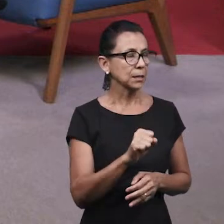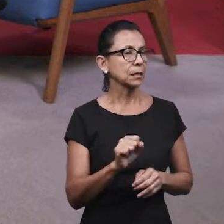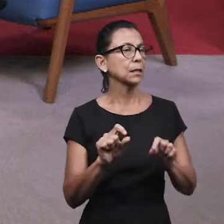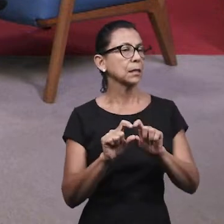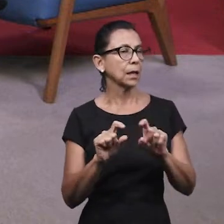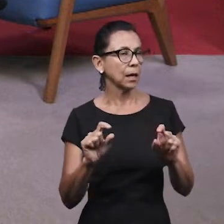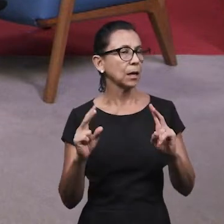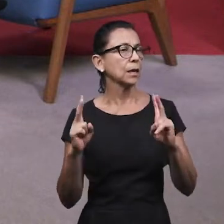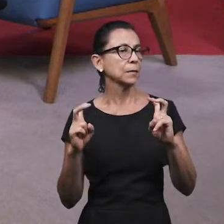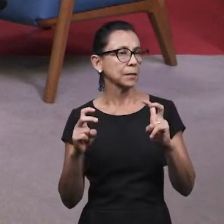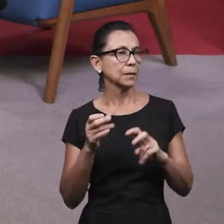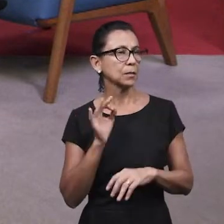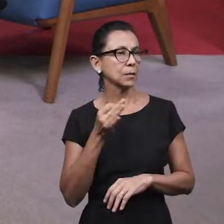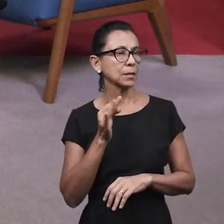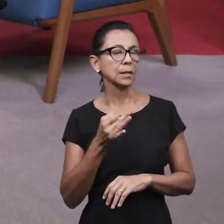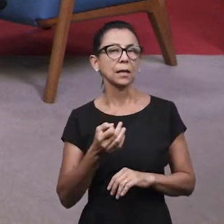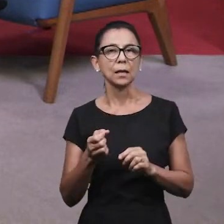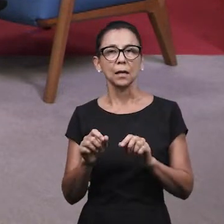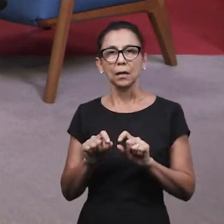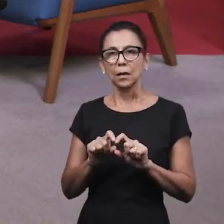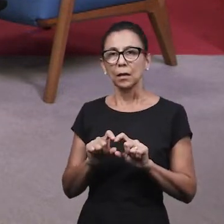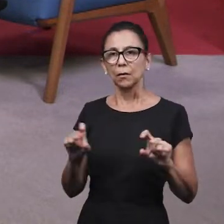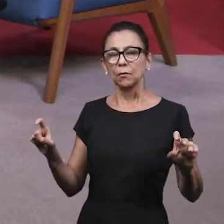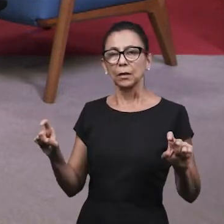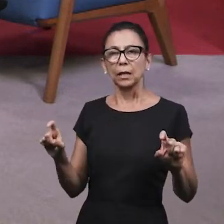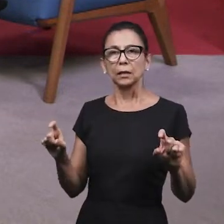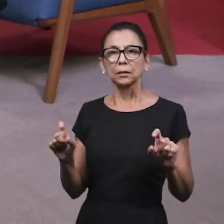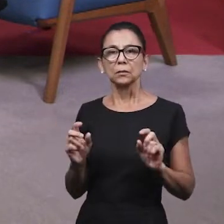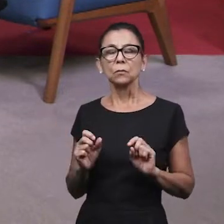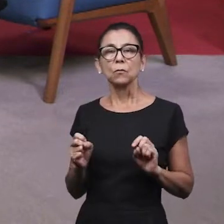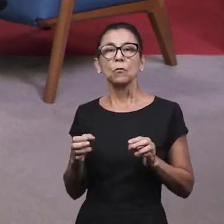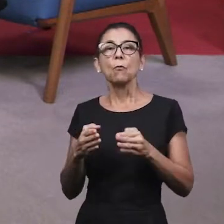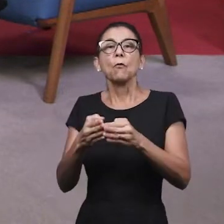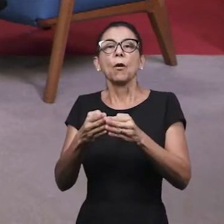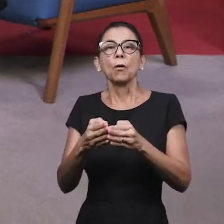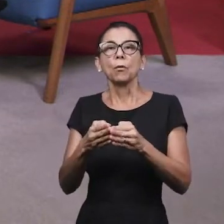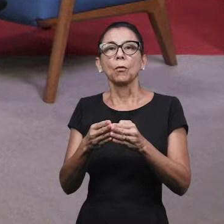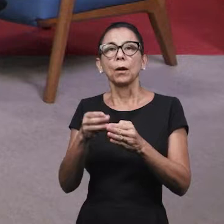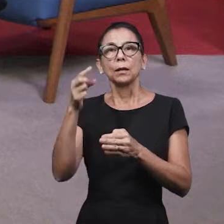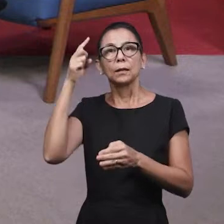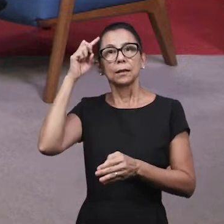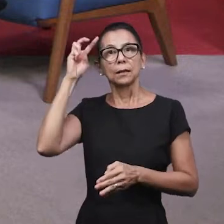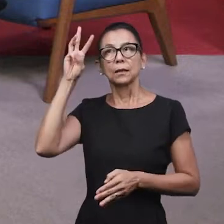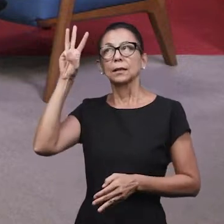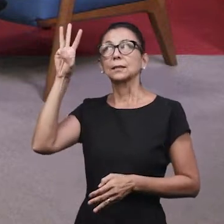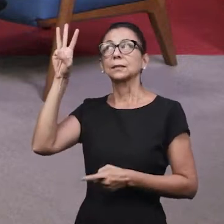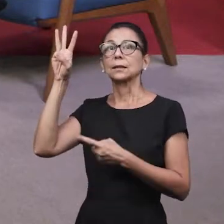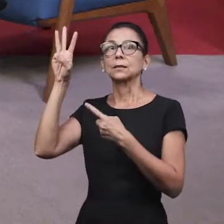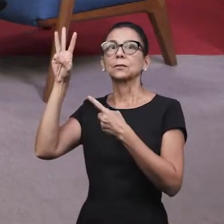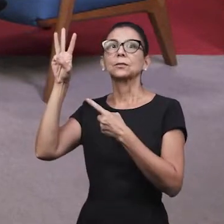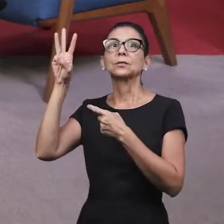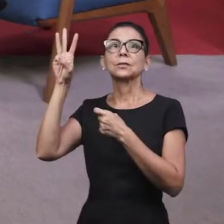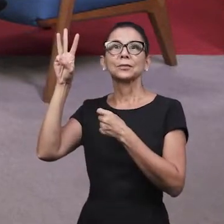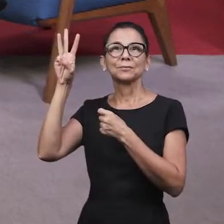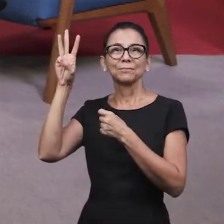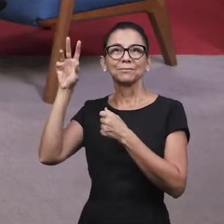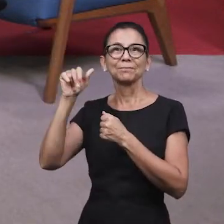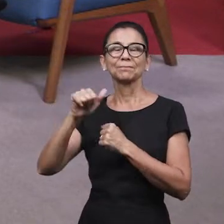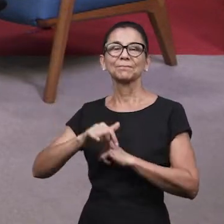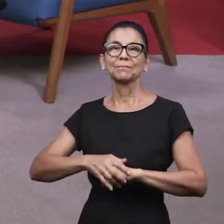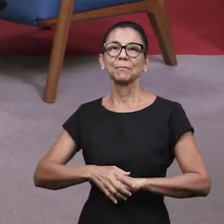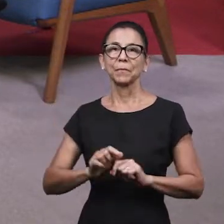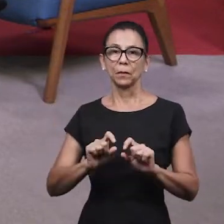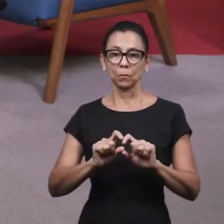donc c'est une mise en évidence. Oui, tu as utilisé une expression très bien, que c'est le troisième jour. Et c'est intéressant